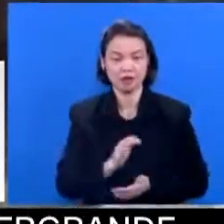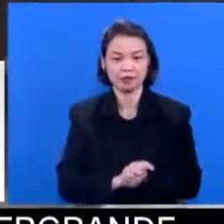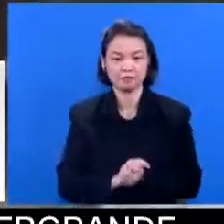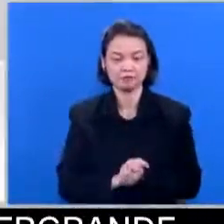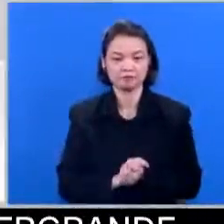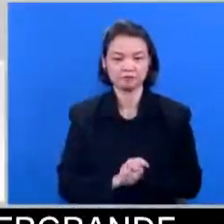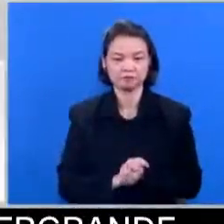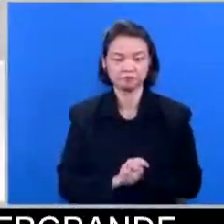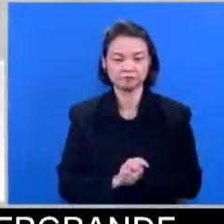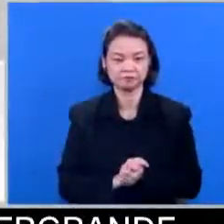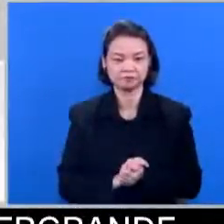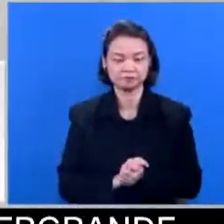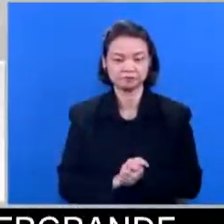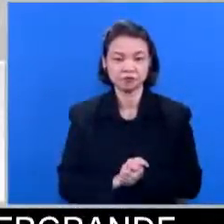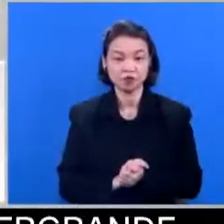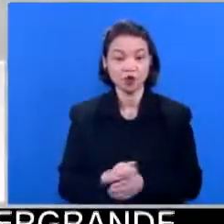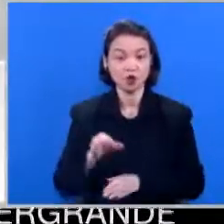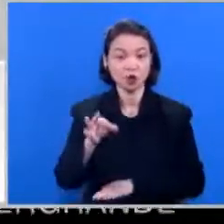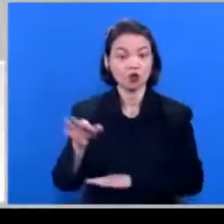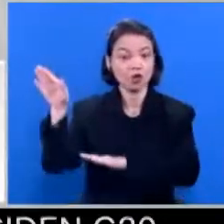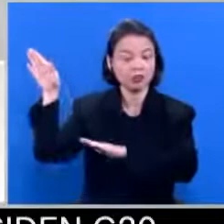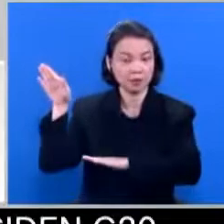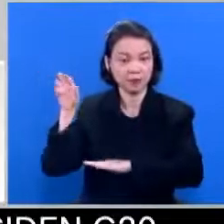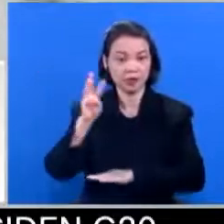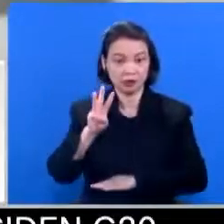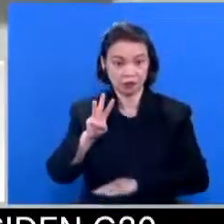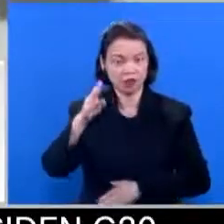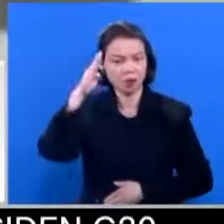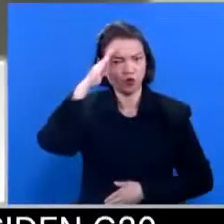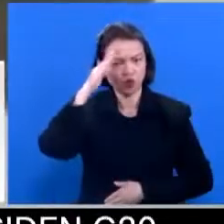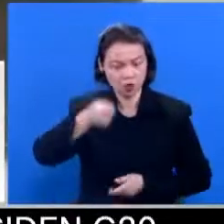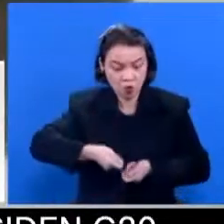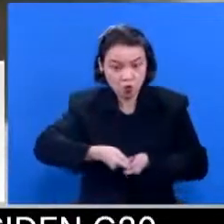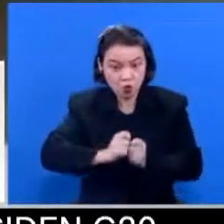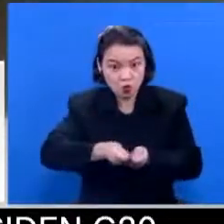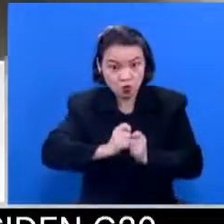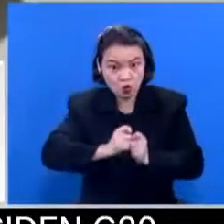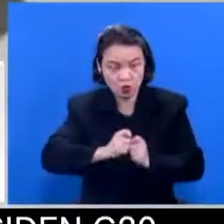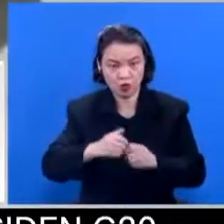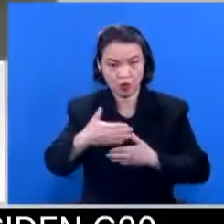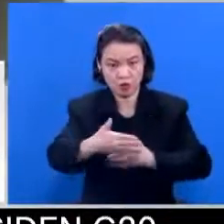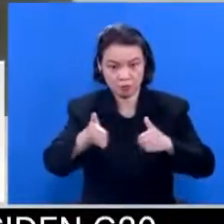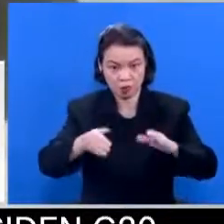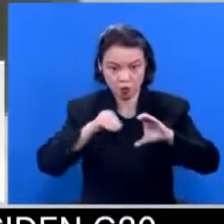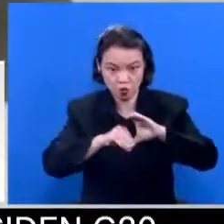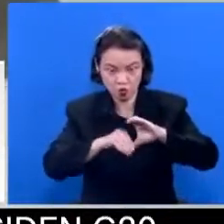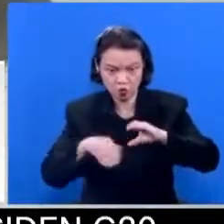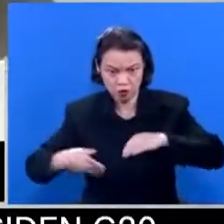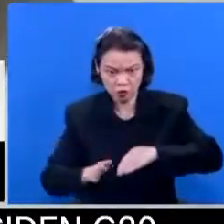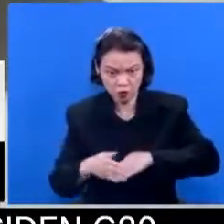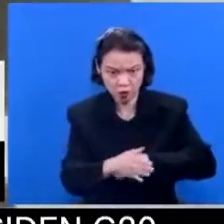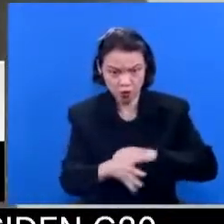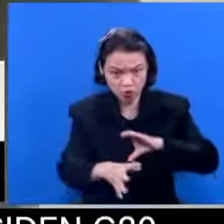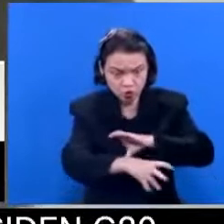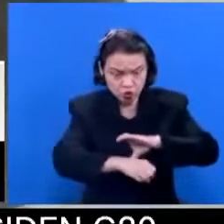4 Sipin, Telanai Pura, Kota Jambi, terlihat tiga pemuda mencongkel kunci tempat penyimpanan ikan, lalu mencuri sejumlah ikan